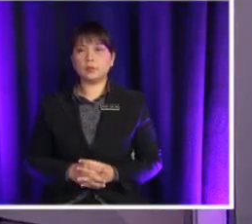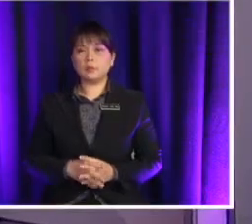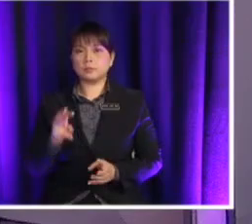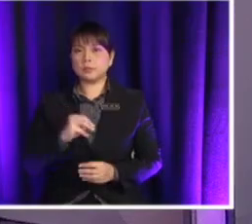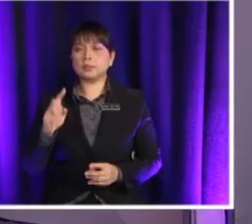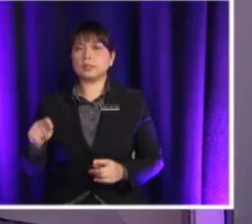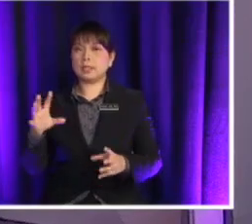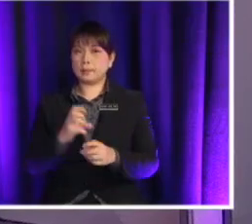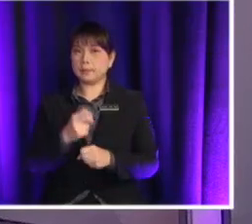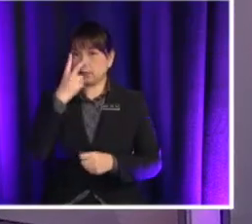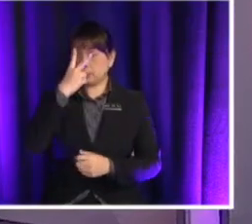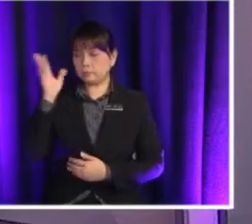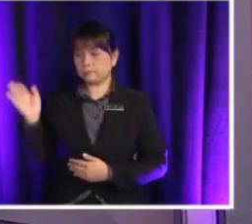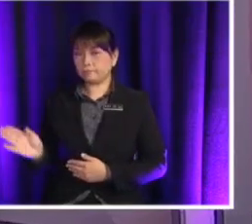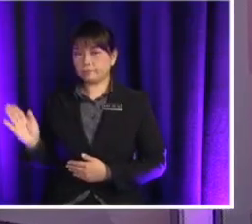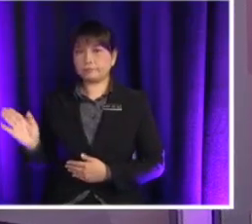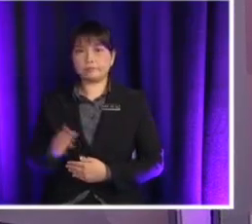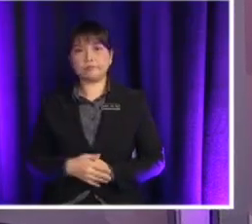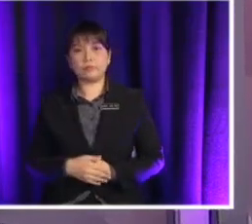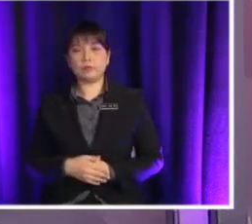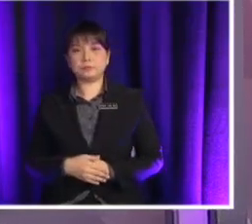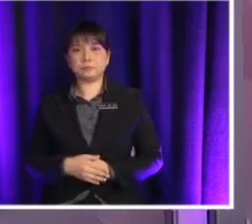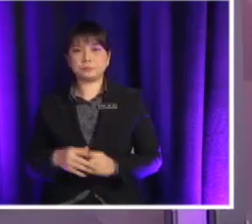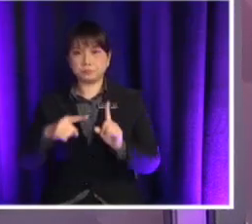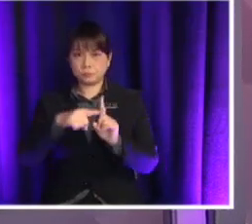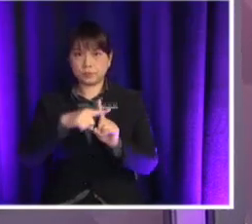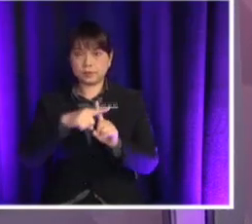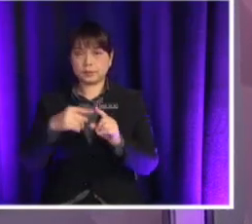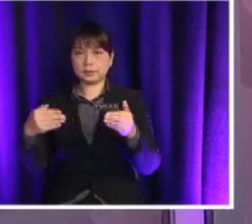Swiss. Positif sambung dengan Swiss